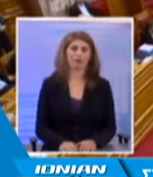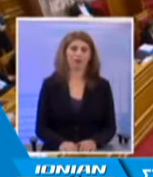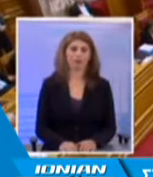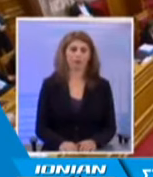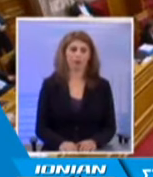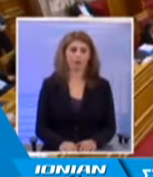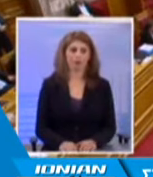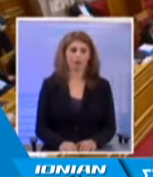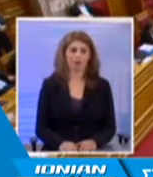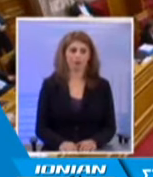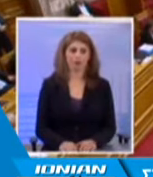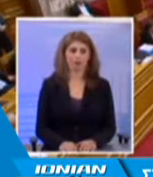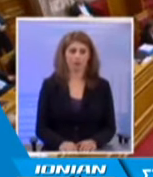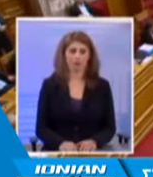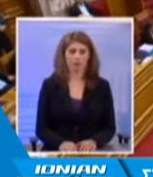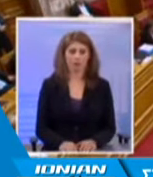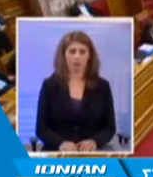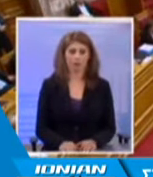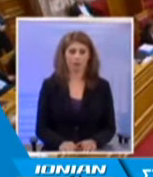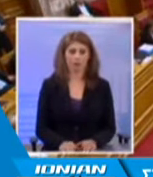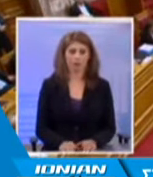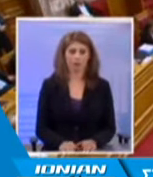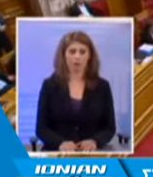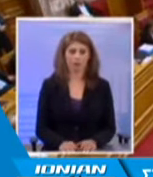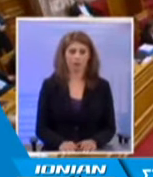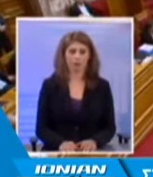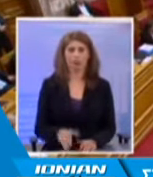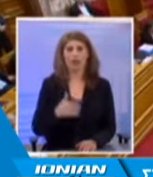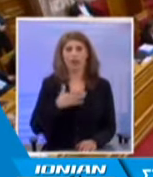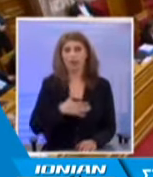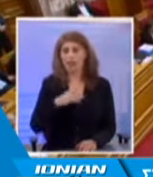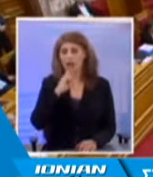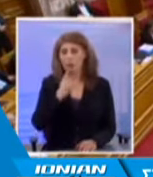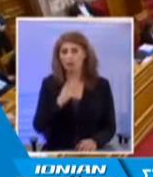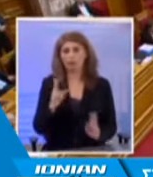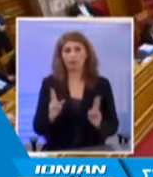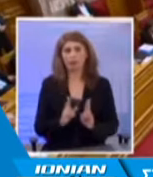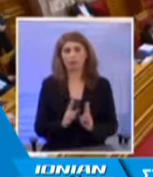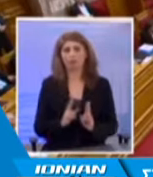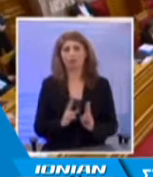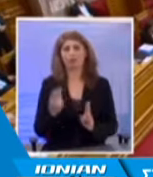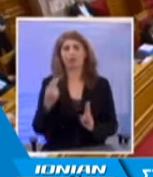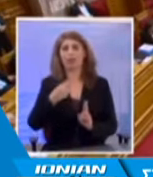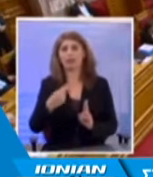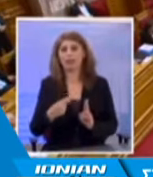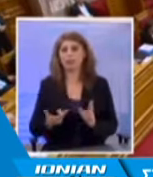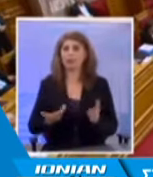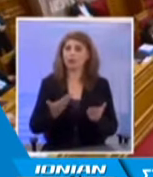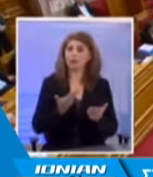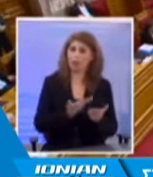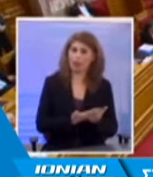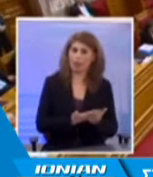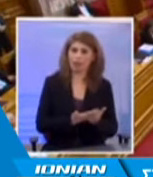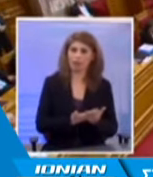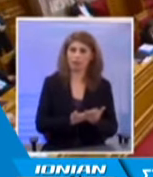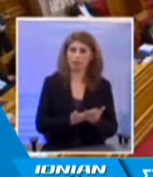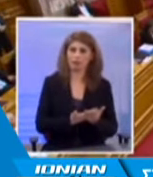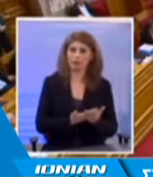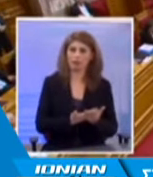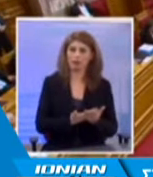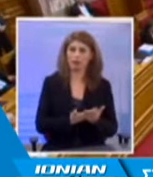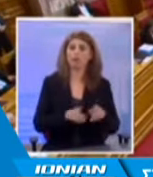πρόγραμμα, ο Πρωθυπουργός δήλωσε ότι η κυβέρνηση θα φτάσει μέχρι το τέλος στηρώντας τις κόκκινες γραμμές της, ενώ παράλληλα εξαπέλυσε οξύτατη επίθεση κατά της Νέας Δημοκρατίας και του Κυριάκου